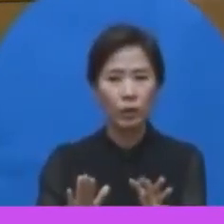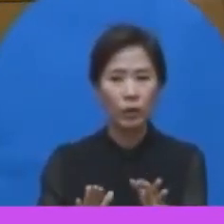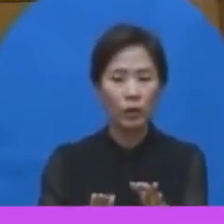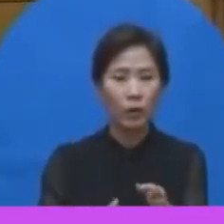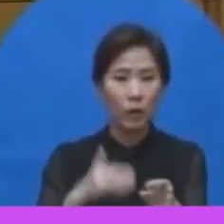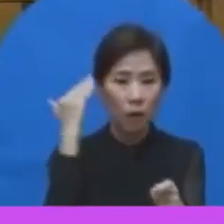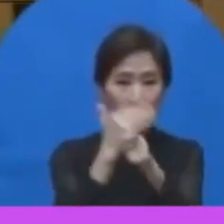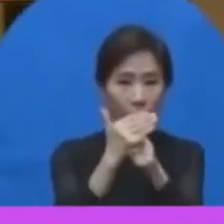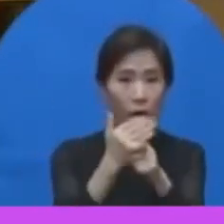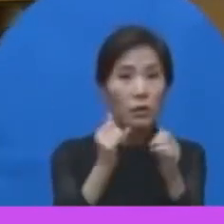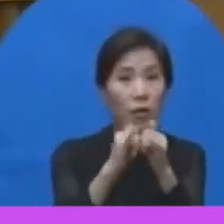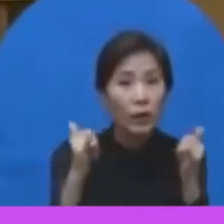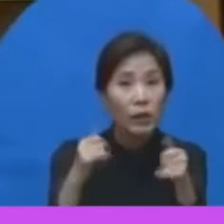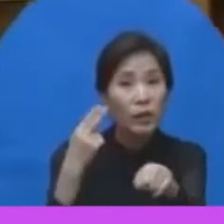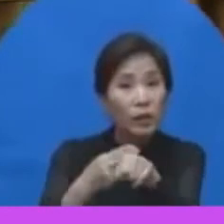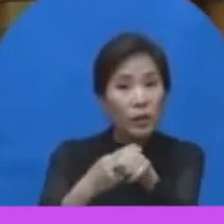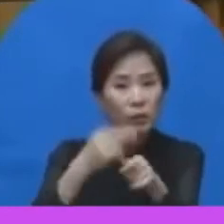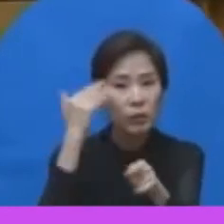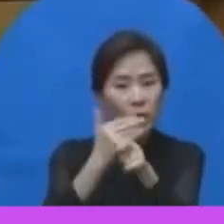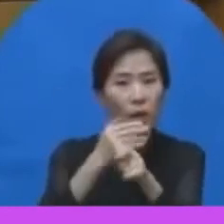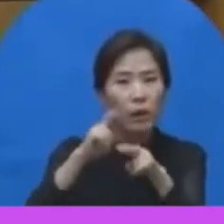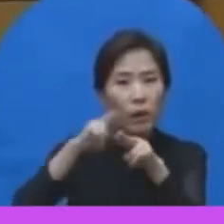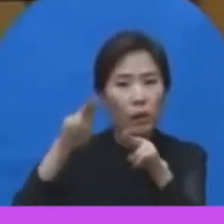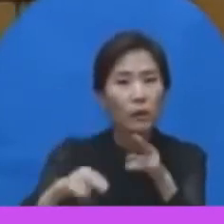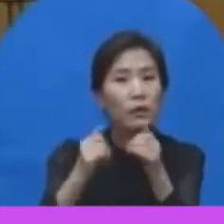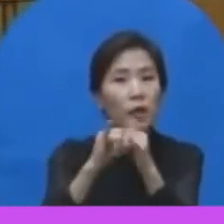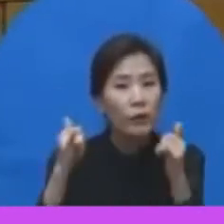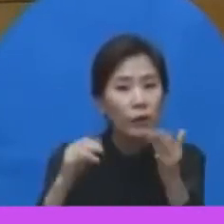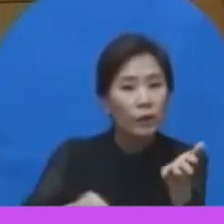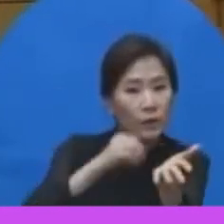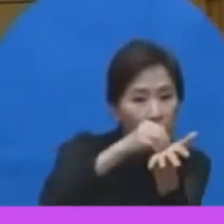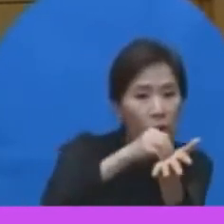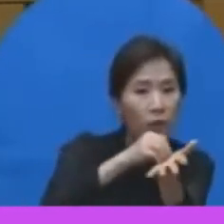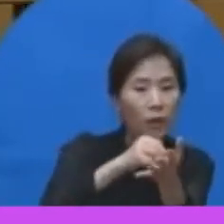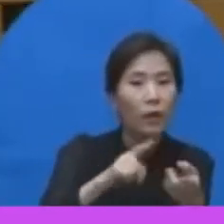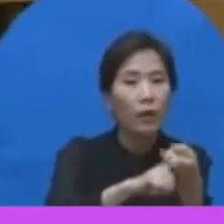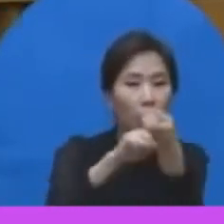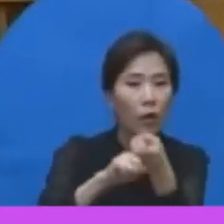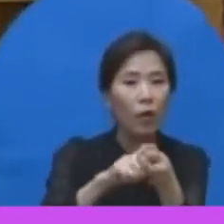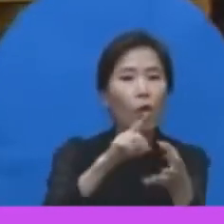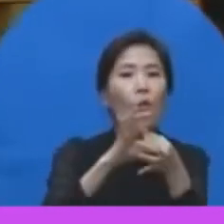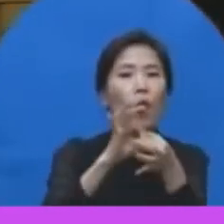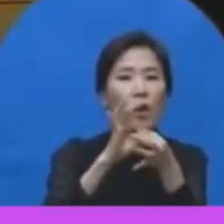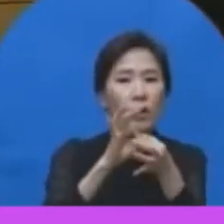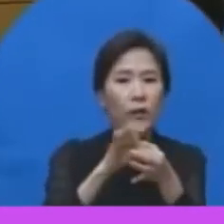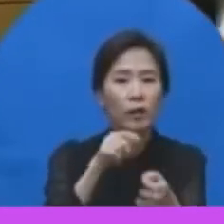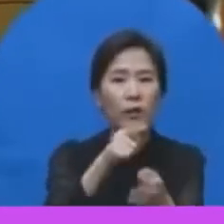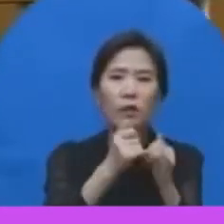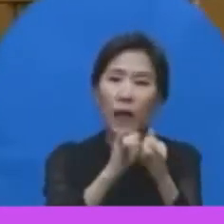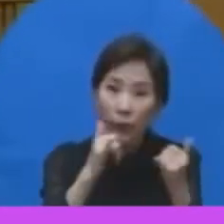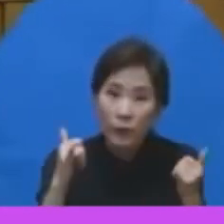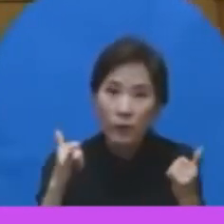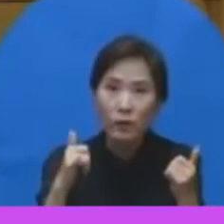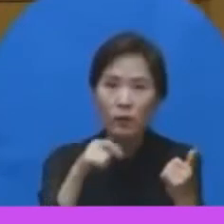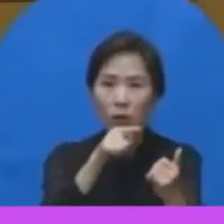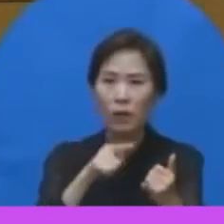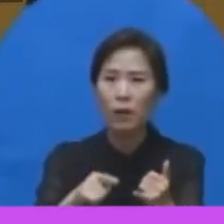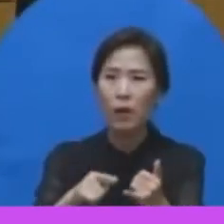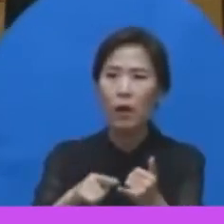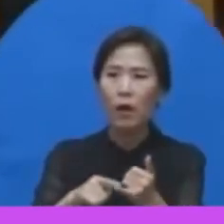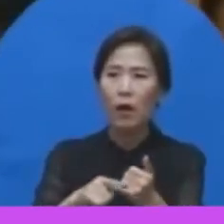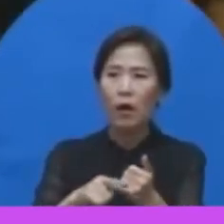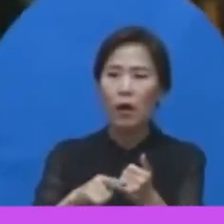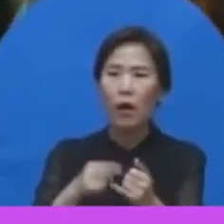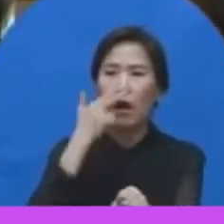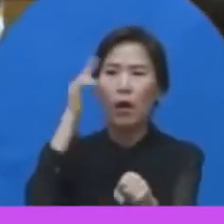교원과 관련된 규약 부분들이 있는데 이 형식적인 부당 해고된 교원이라고 하면은 부당 해고가 됐으니까